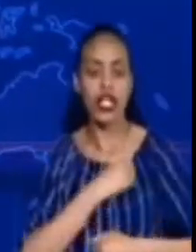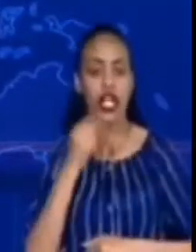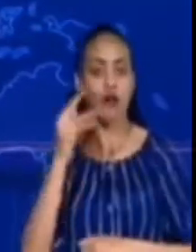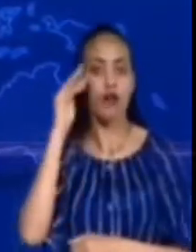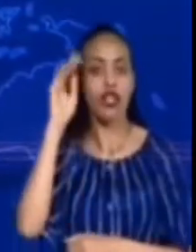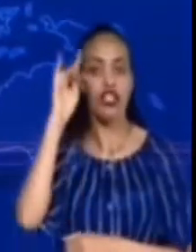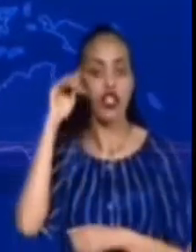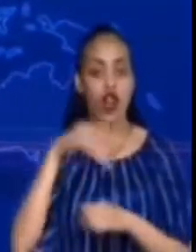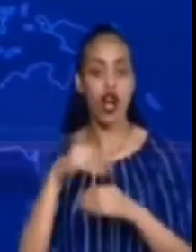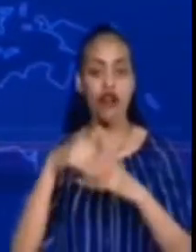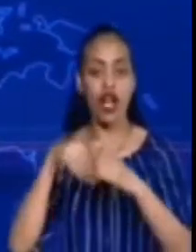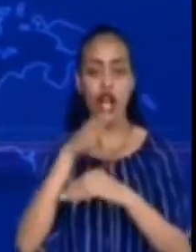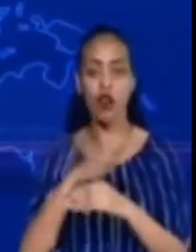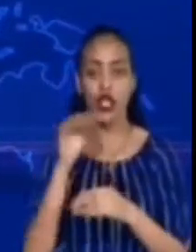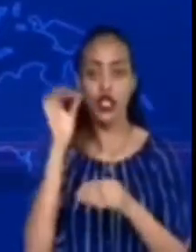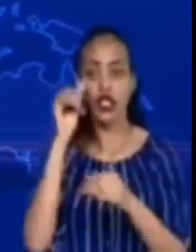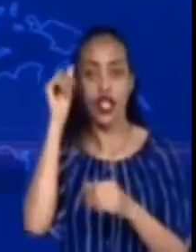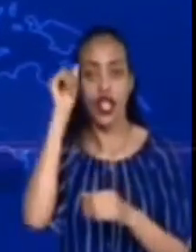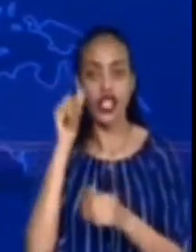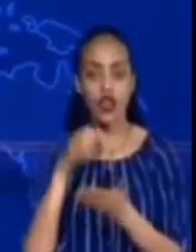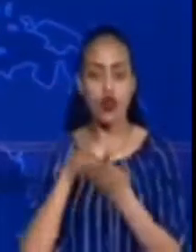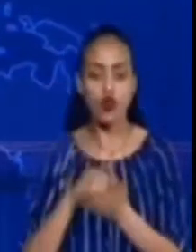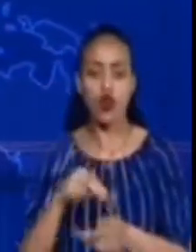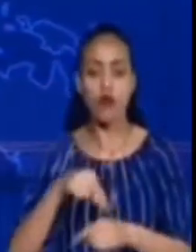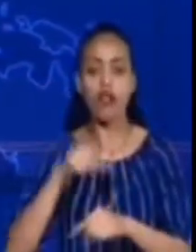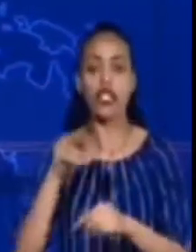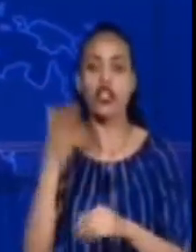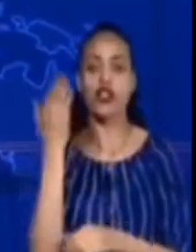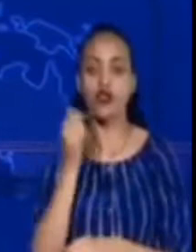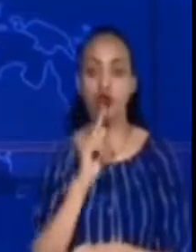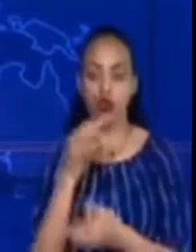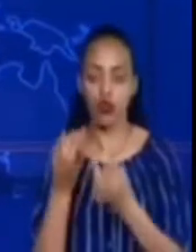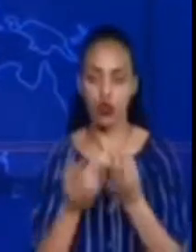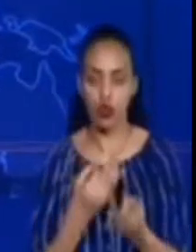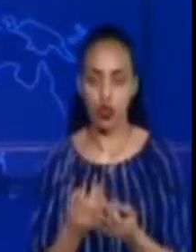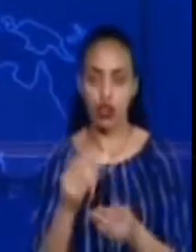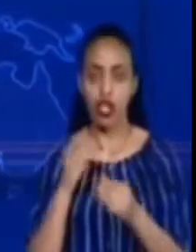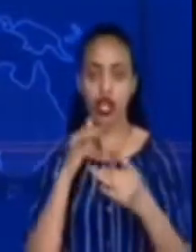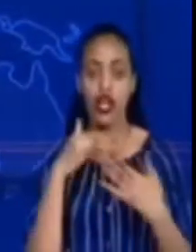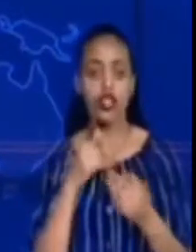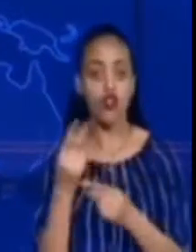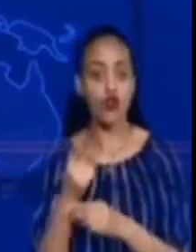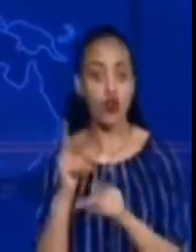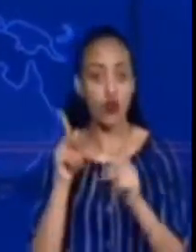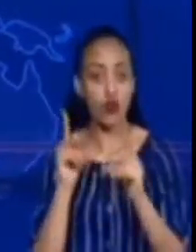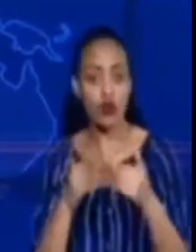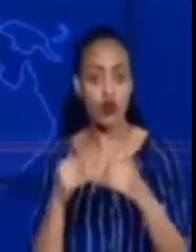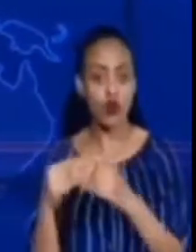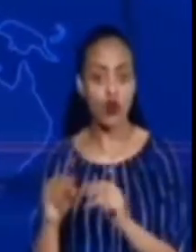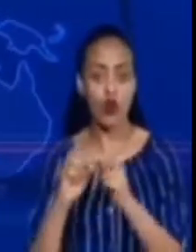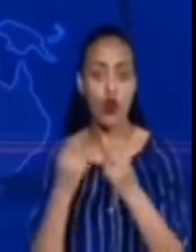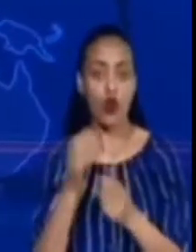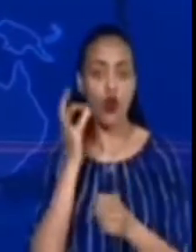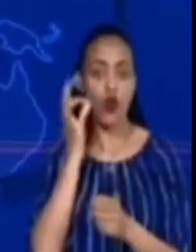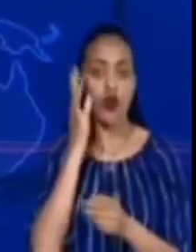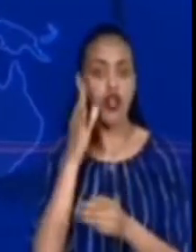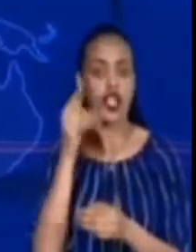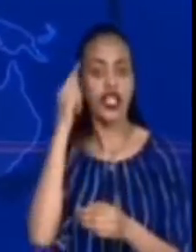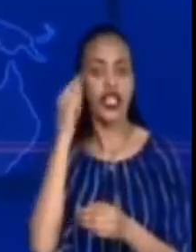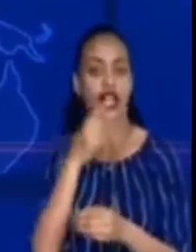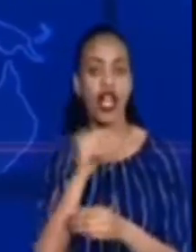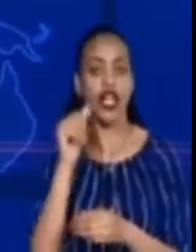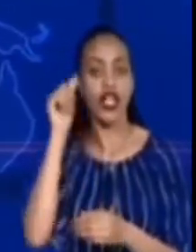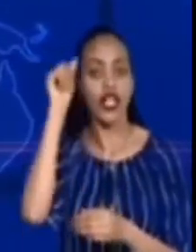አይደለም እኮ እንዴ ነገ በኢንሹራንስ በመንግስት ድጎማ ከመኖሩ ህይወቱን ከመገፉ ከሆነ ሰርቶ